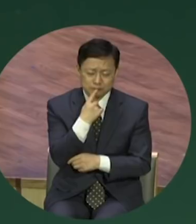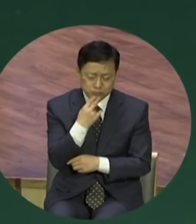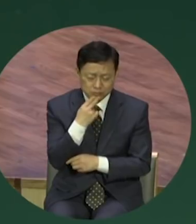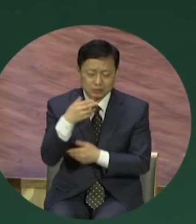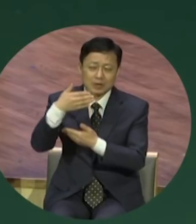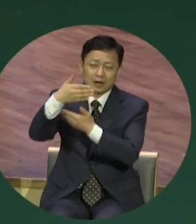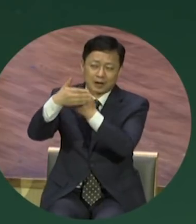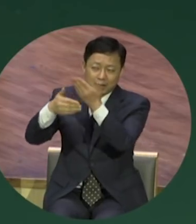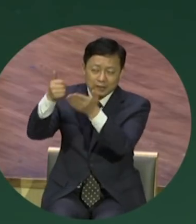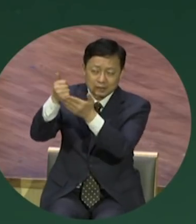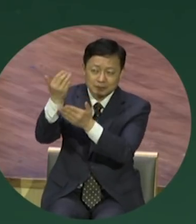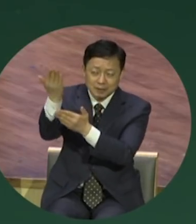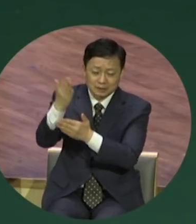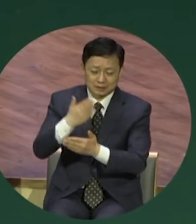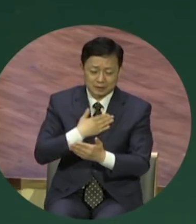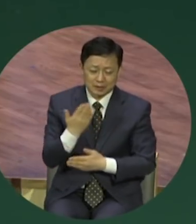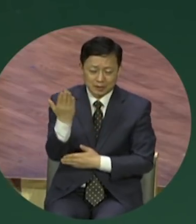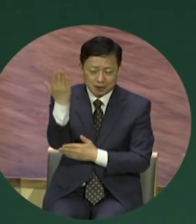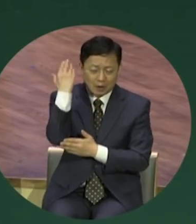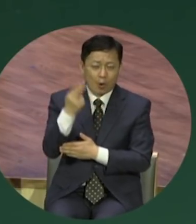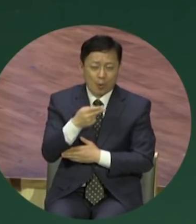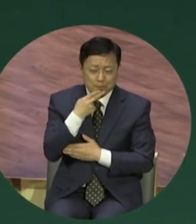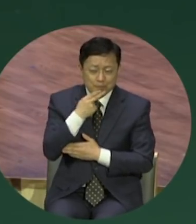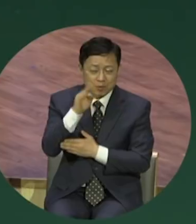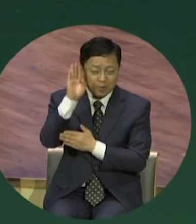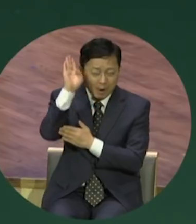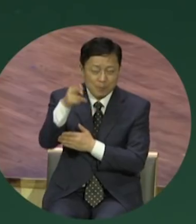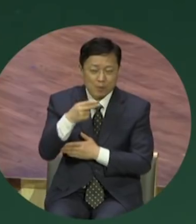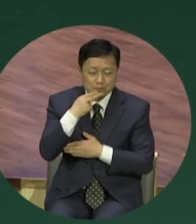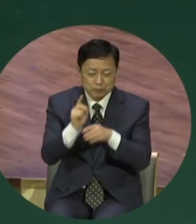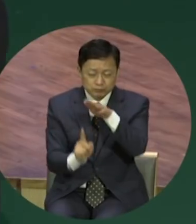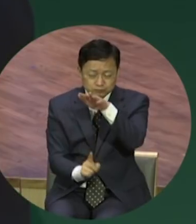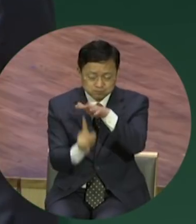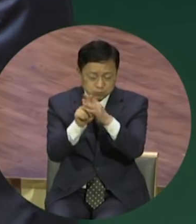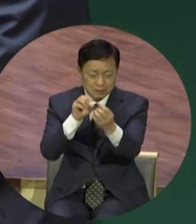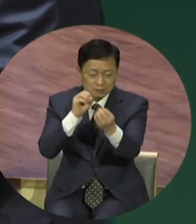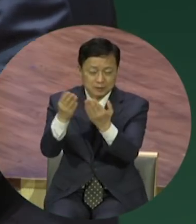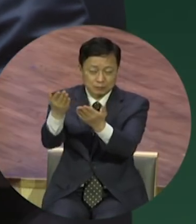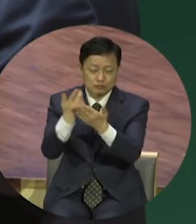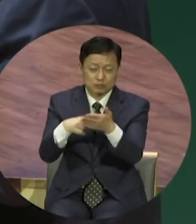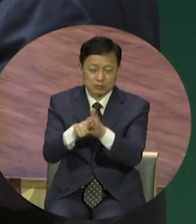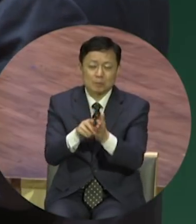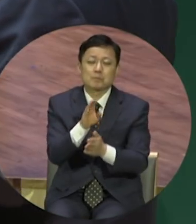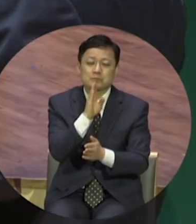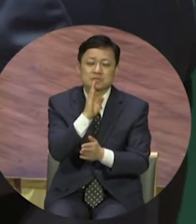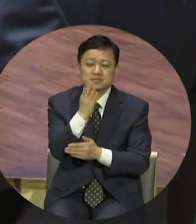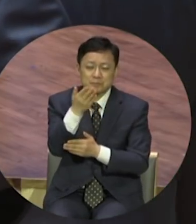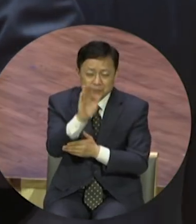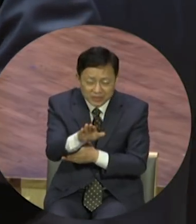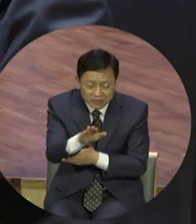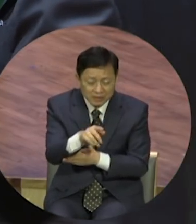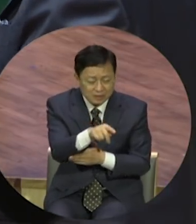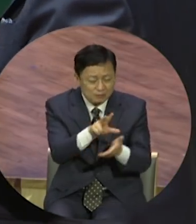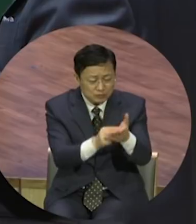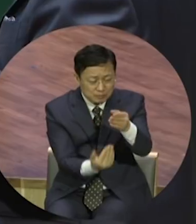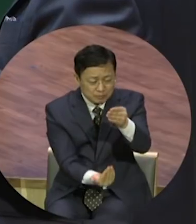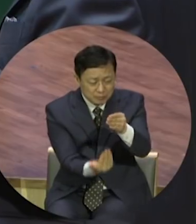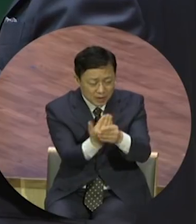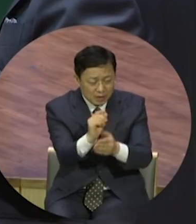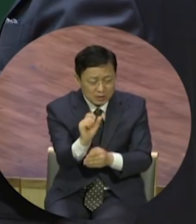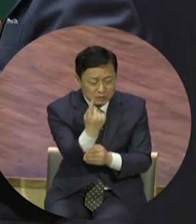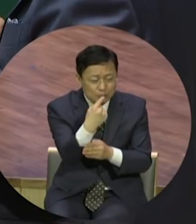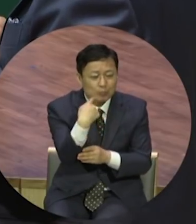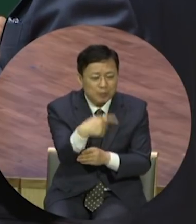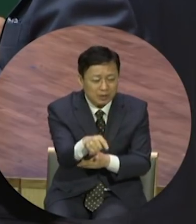전무후무한 응답을 주시려고 하는데 우리의 원인을 보는 눈이 있어야 돼요. We have the conclusion already. It's because God desires to give to us unprecedented, never